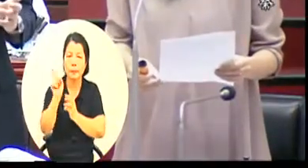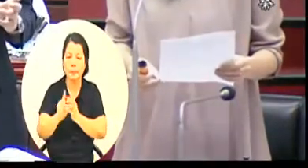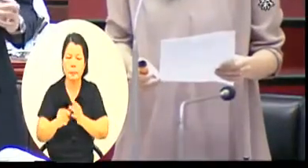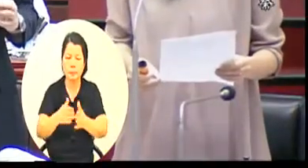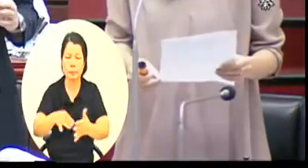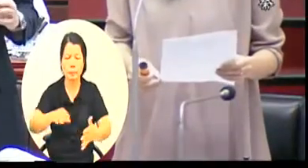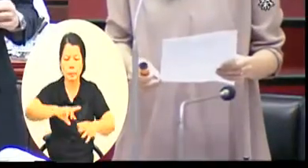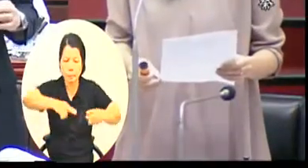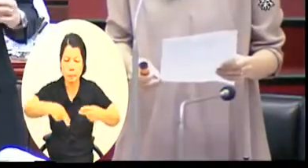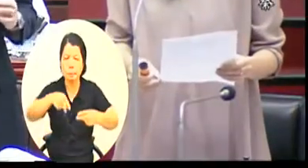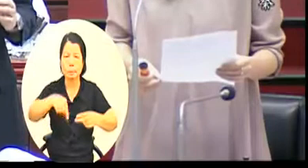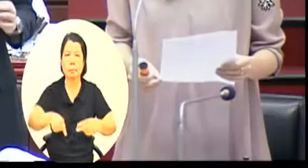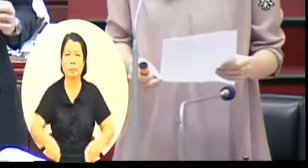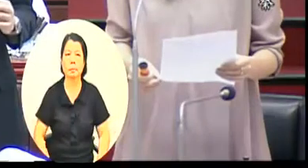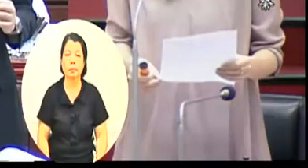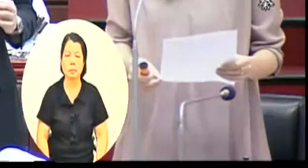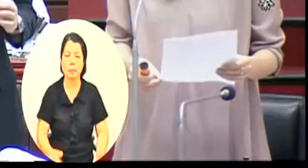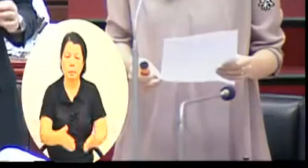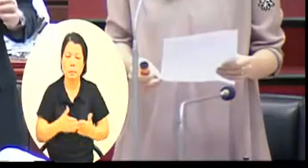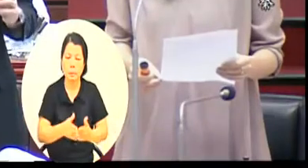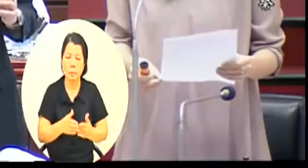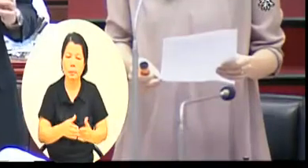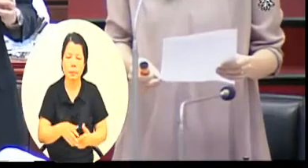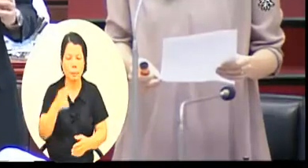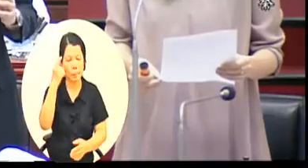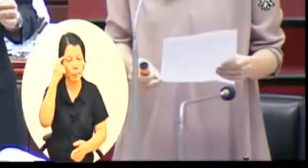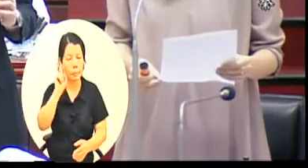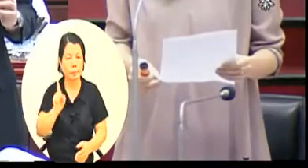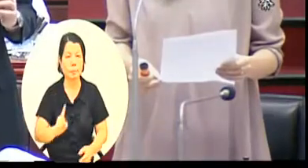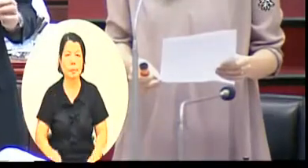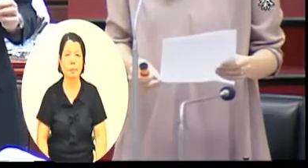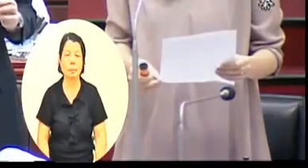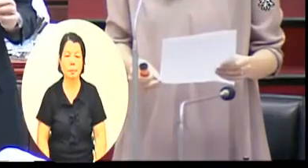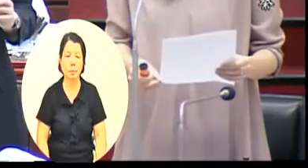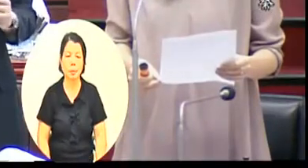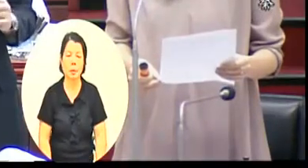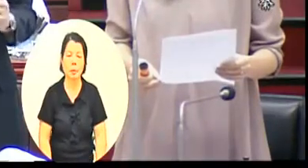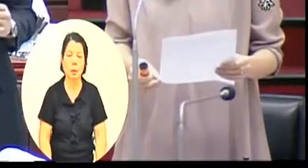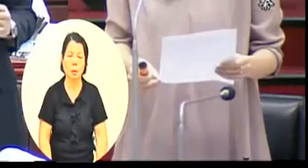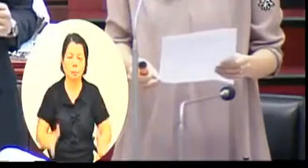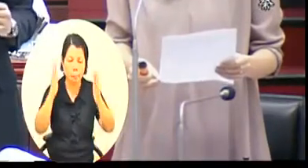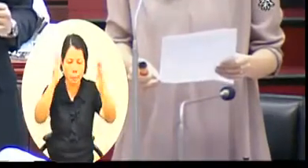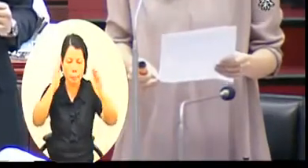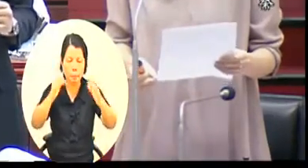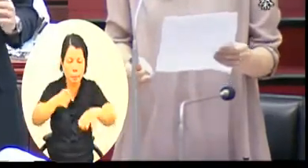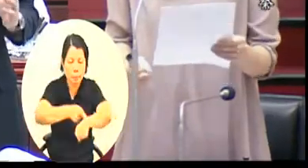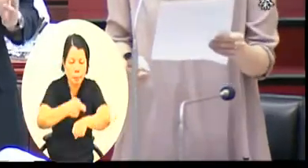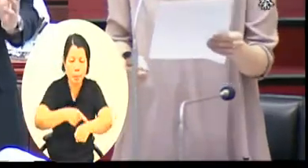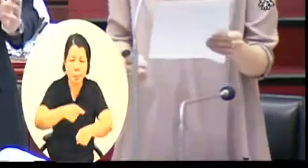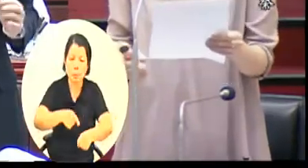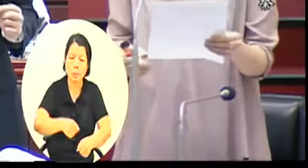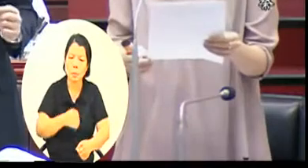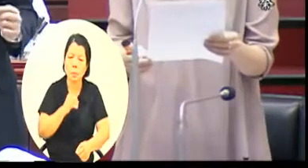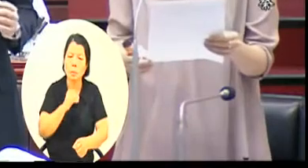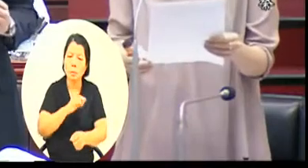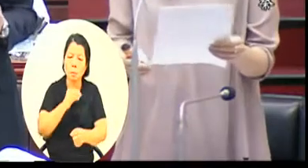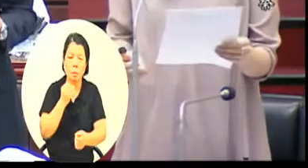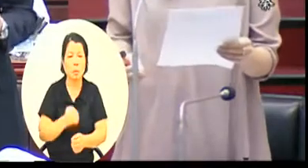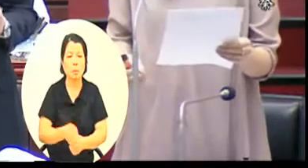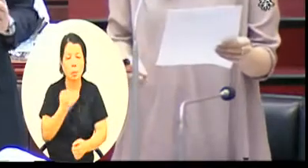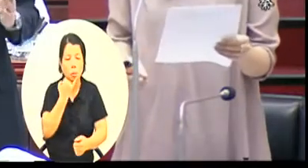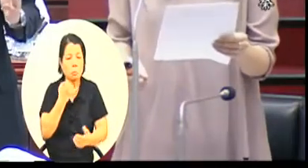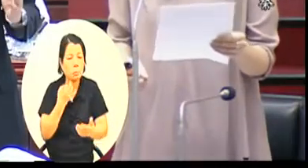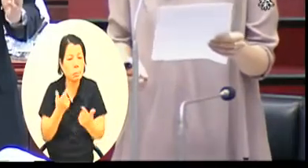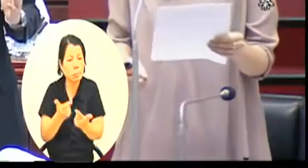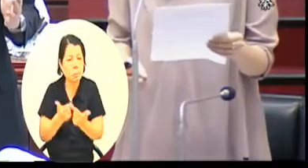调整它所持的理由，它的公益性、正当性到底够或不够？所以它有很多种类型。那再